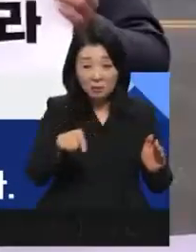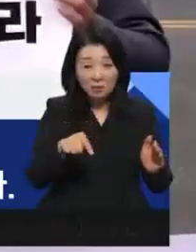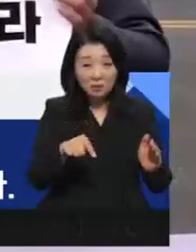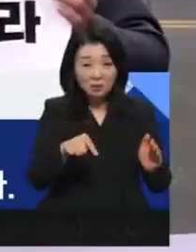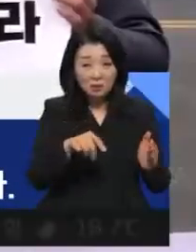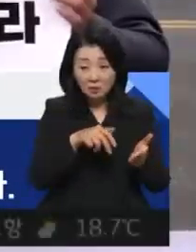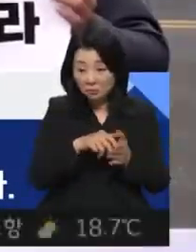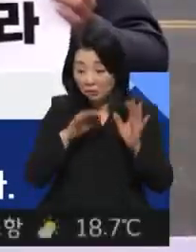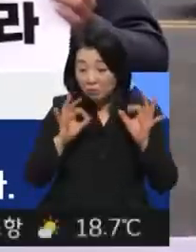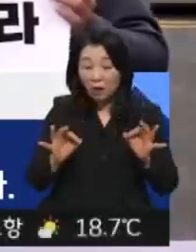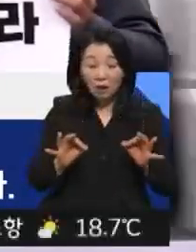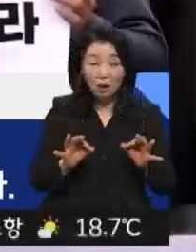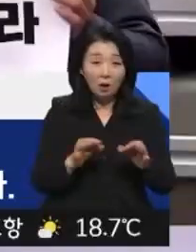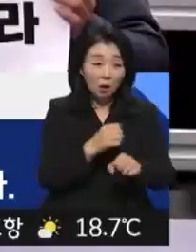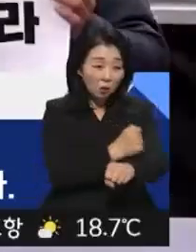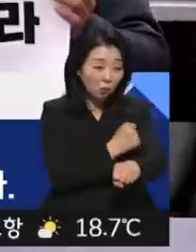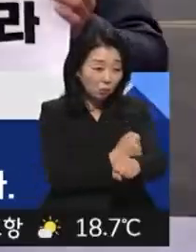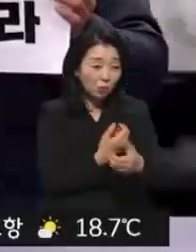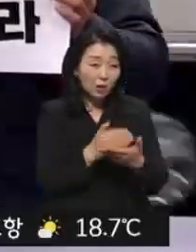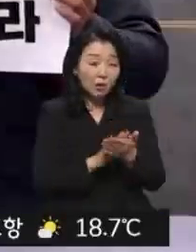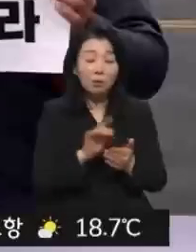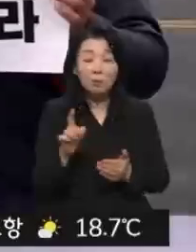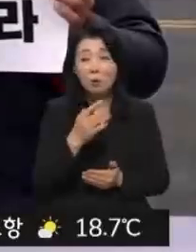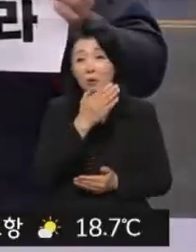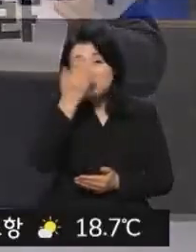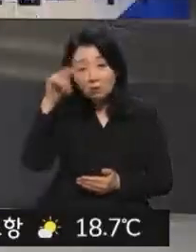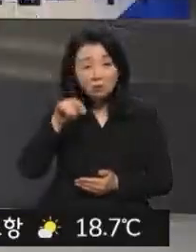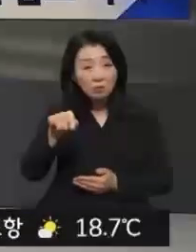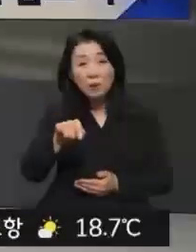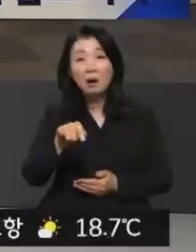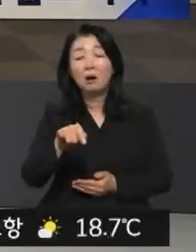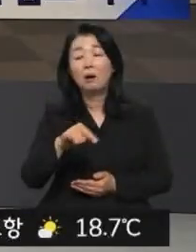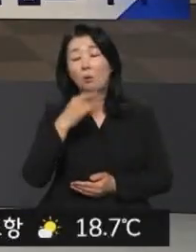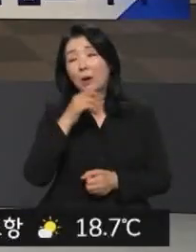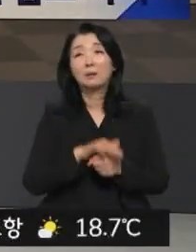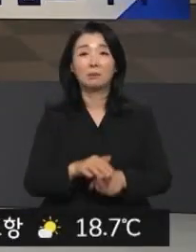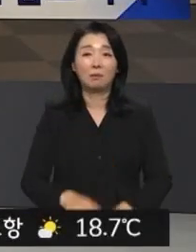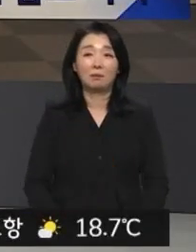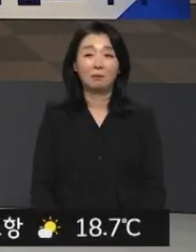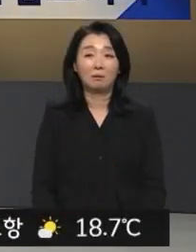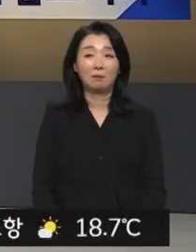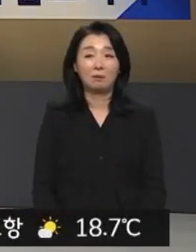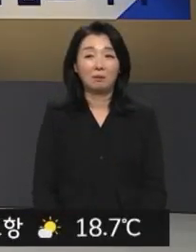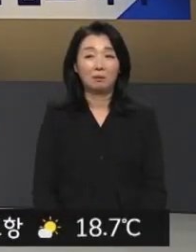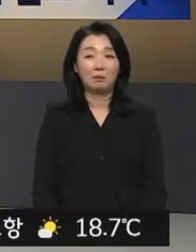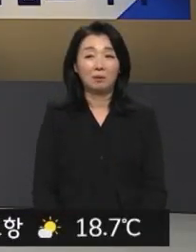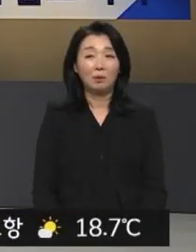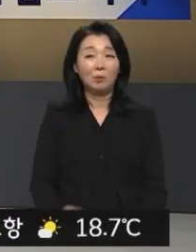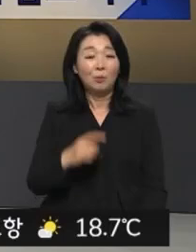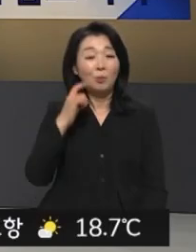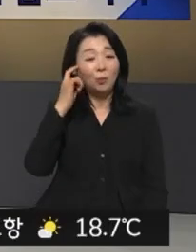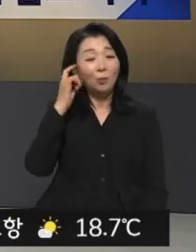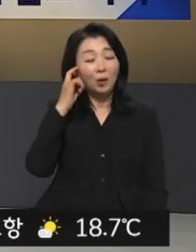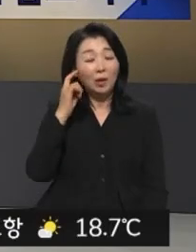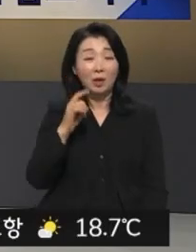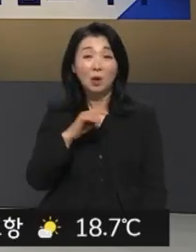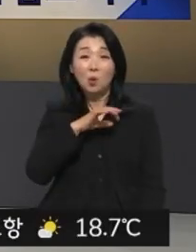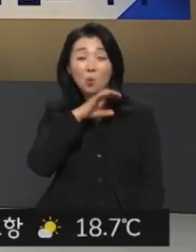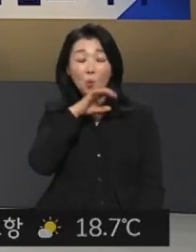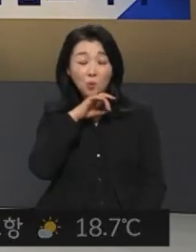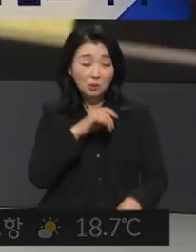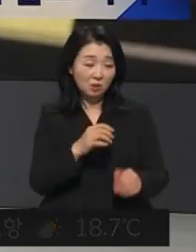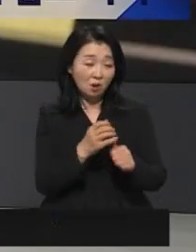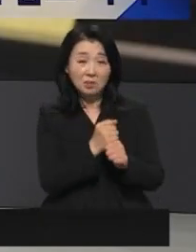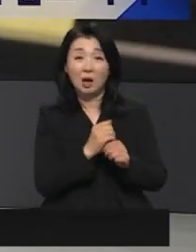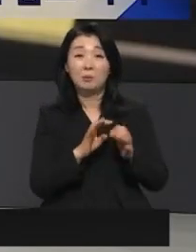꼴이고 청년 탓은 또 기가 막힙니다. 네, 그리고 이 판교판 오징어잡이 불로 상징되는 IT 업계의